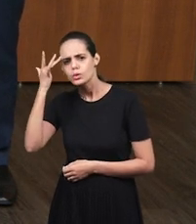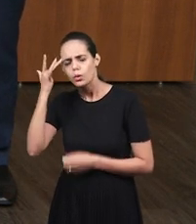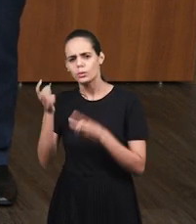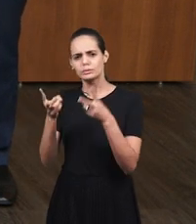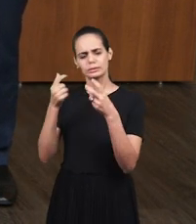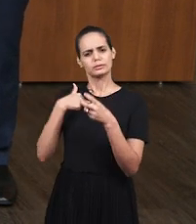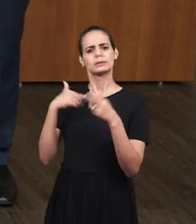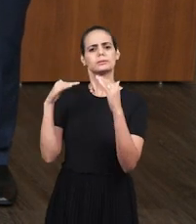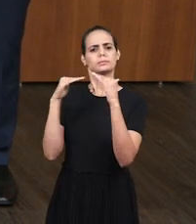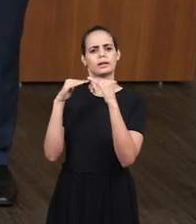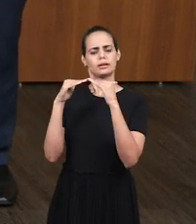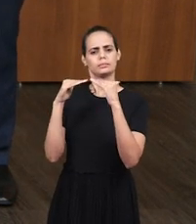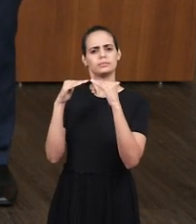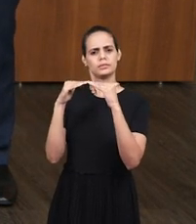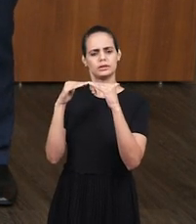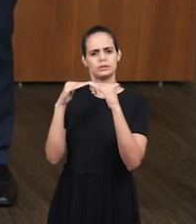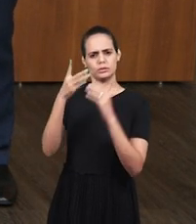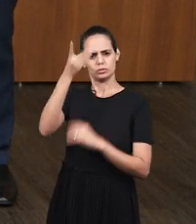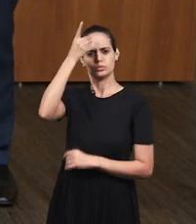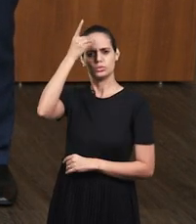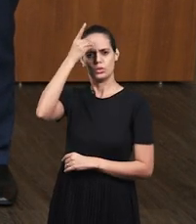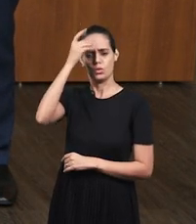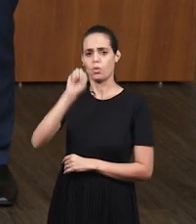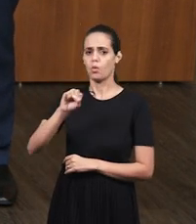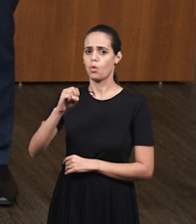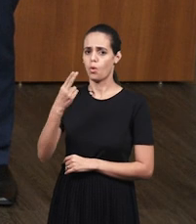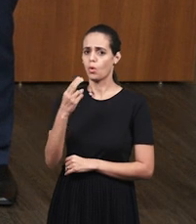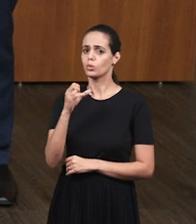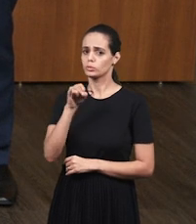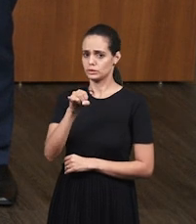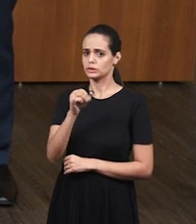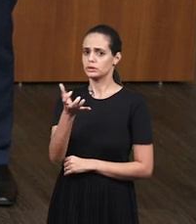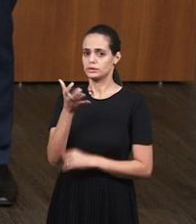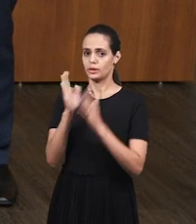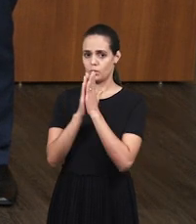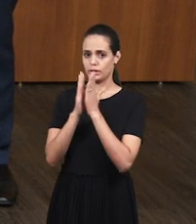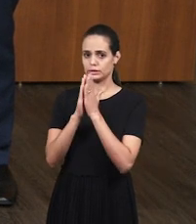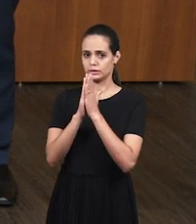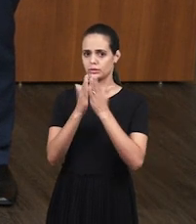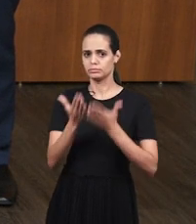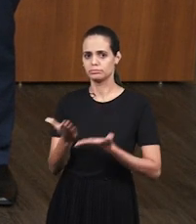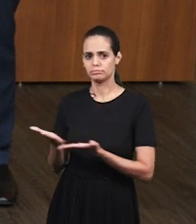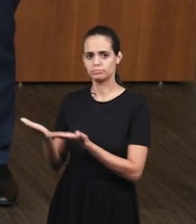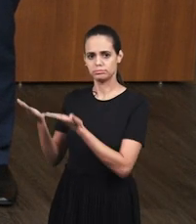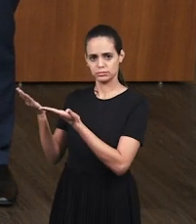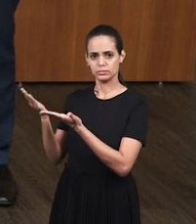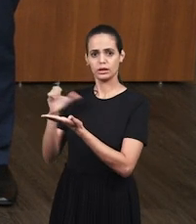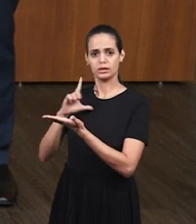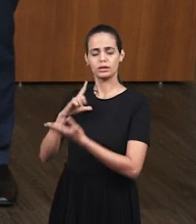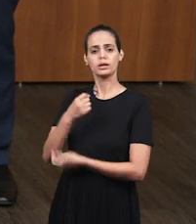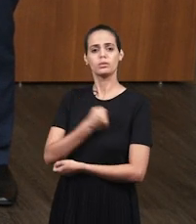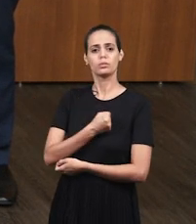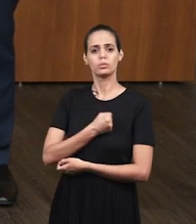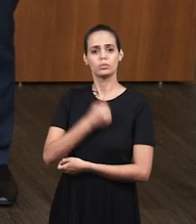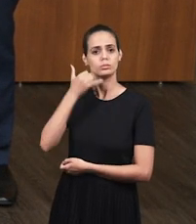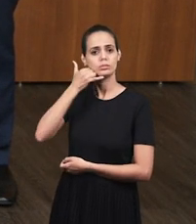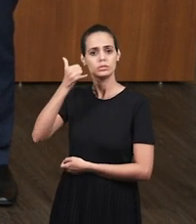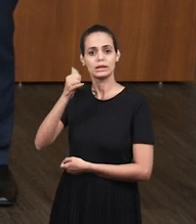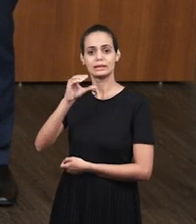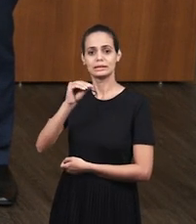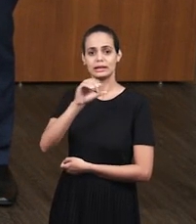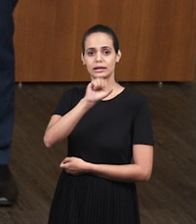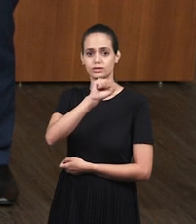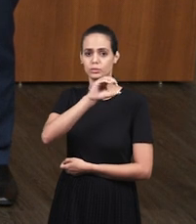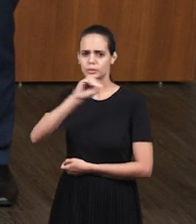вам через дары, или вы желаете просто получить молитву, на экране наш телефон бесплатный, 24 часа